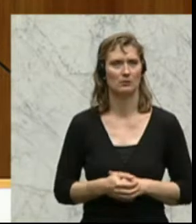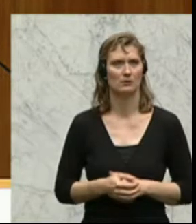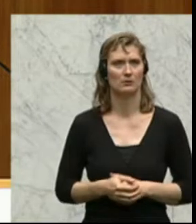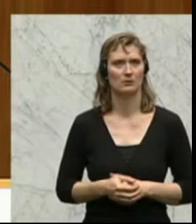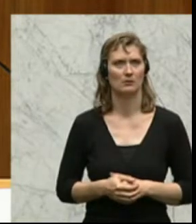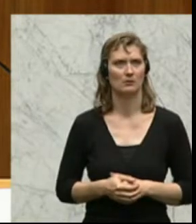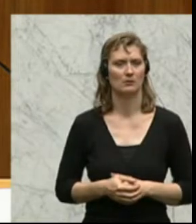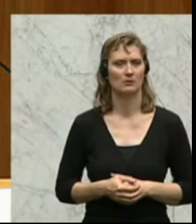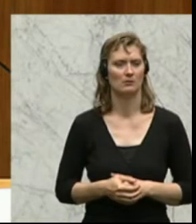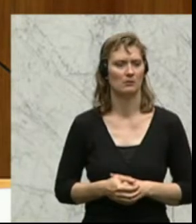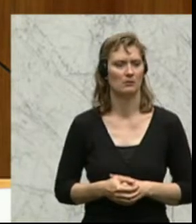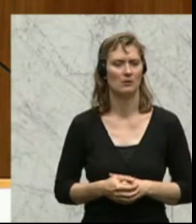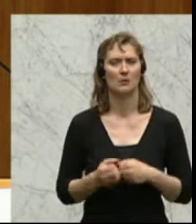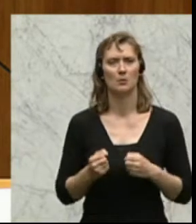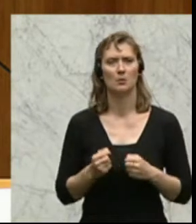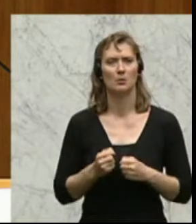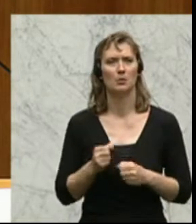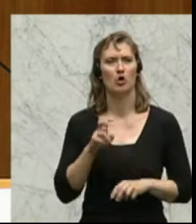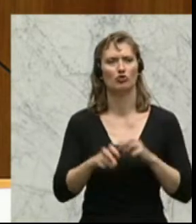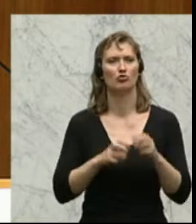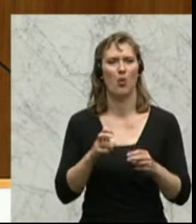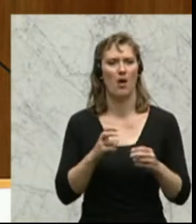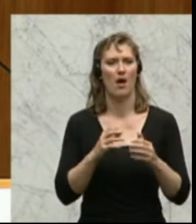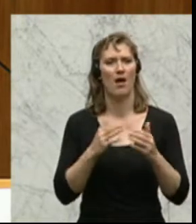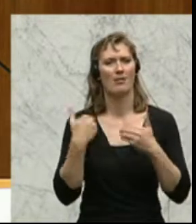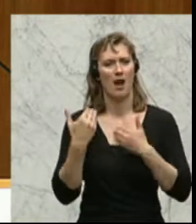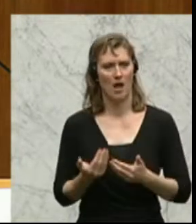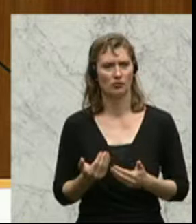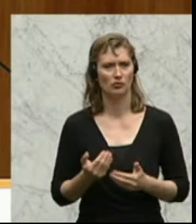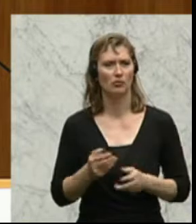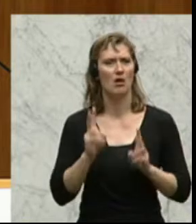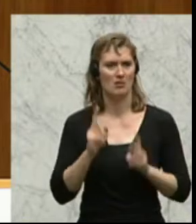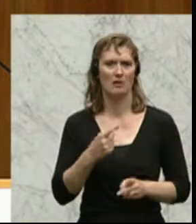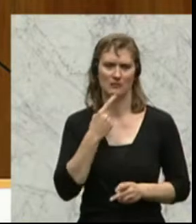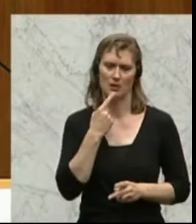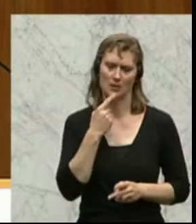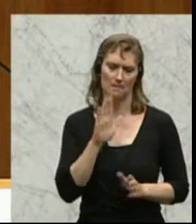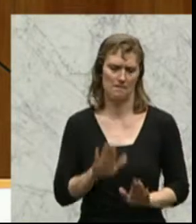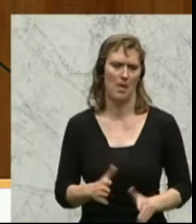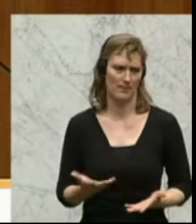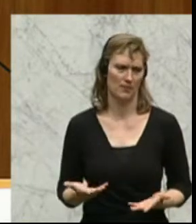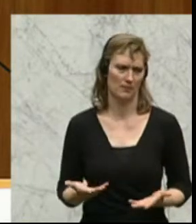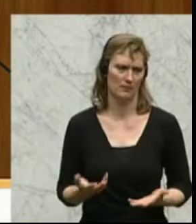massive steuerliche Entlastung geben muss, kann wohl außer Streit gestellt werden.